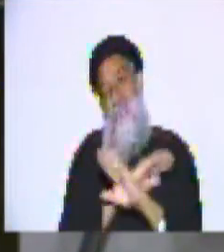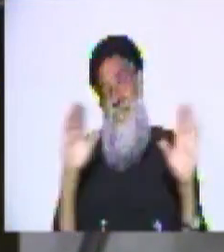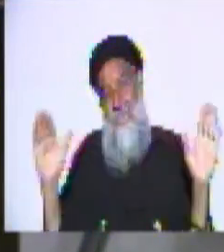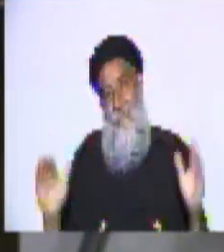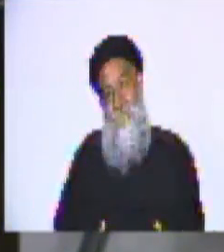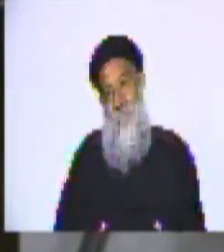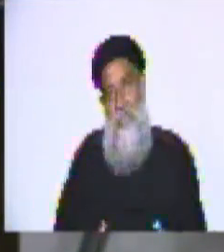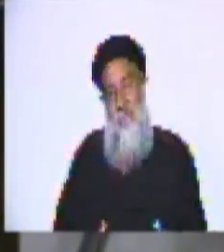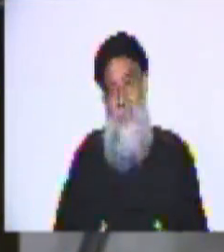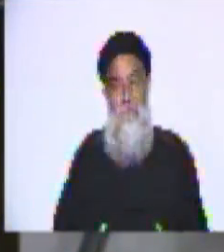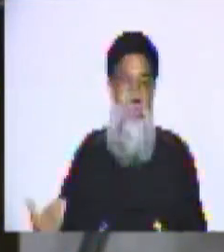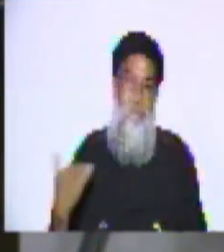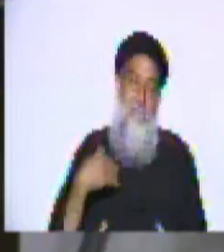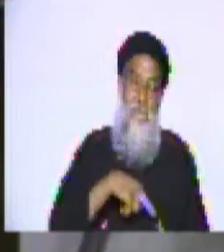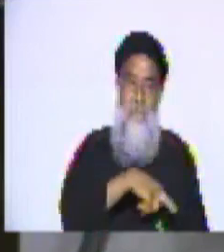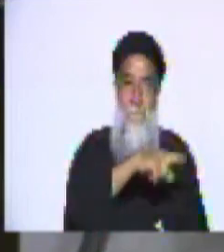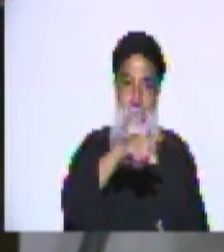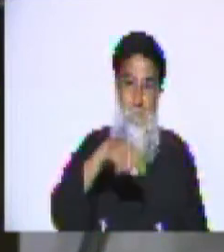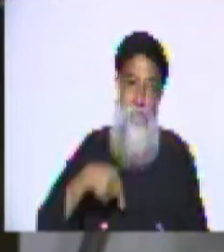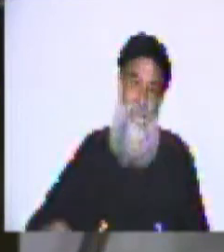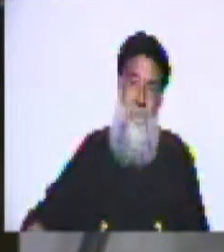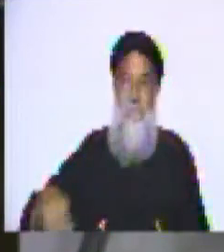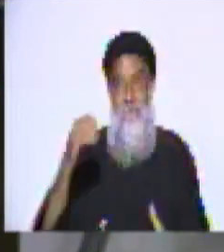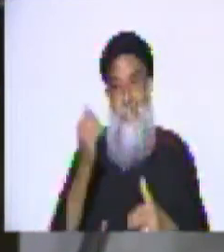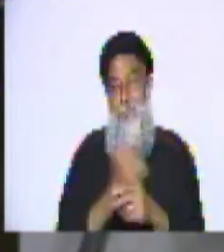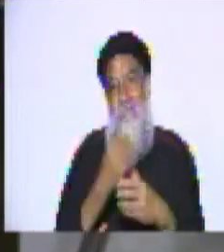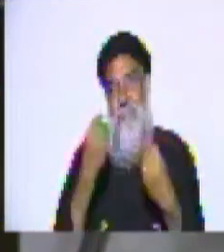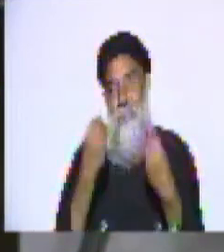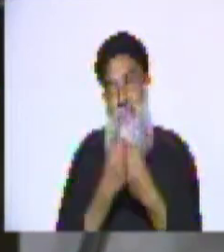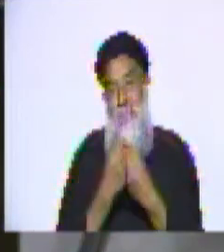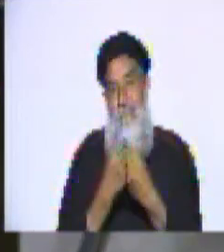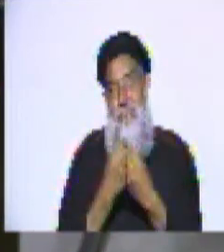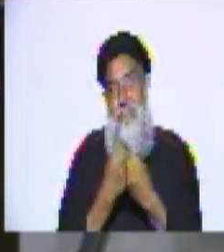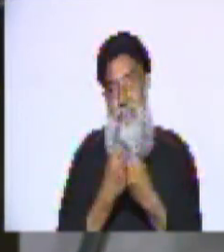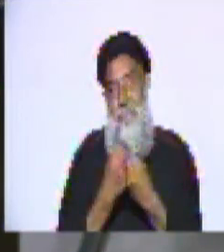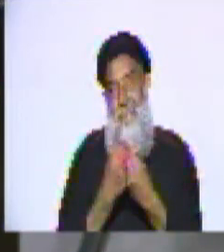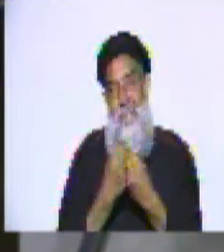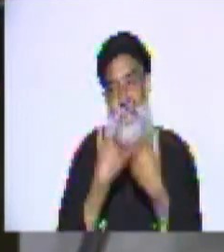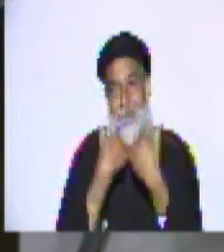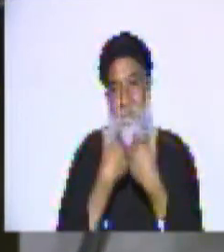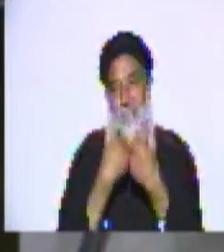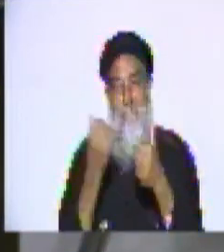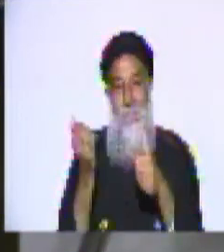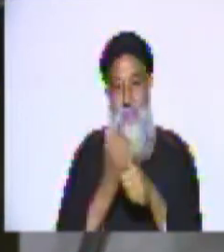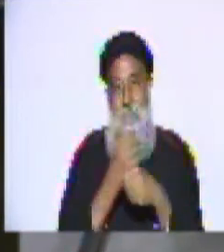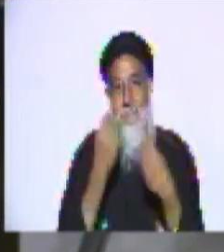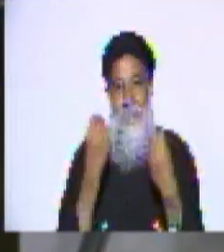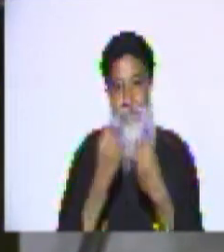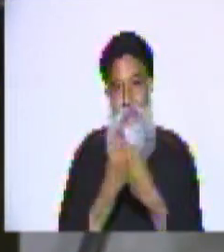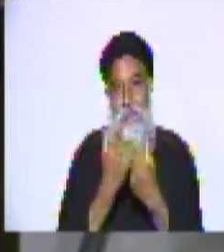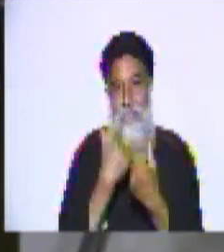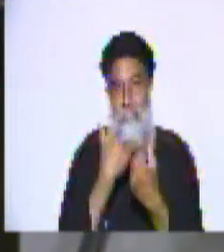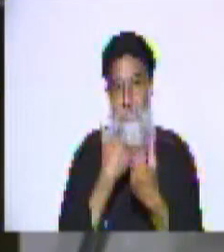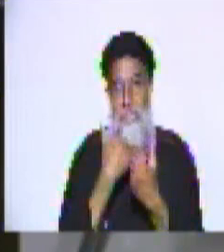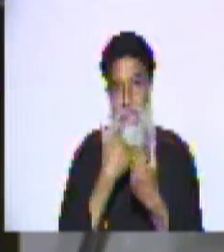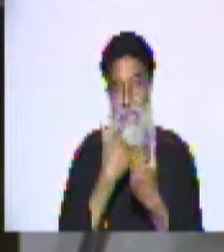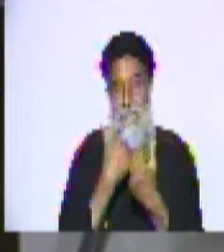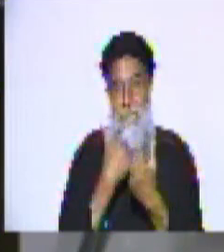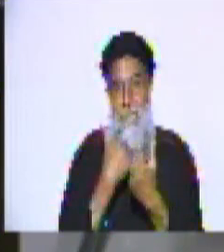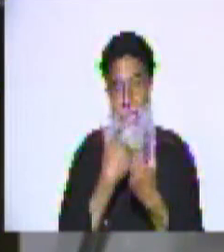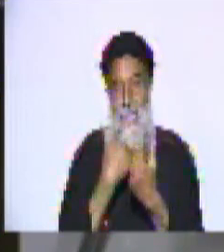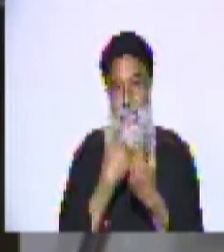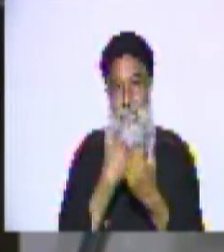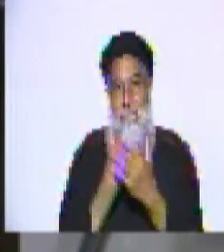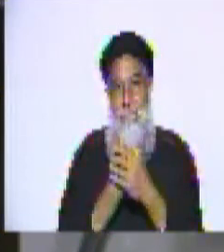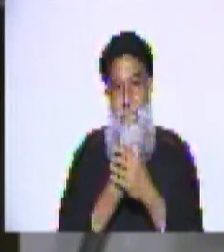الزاني زنى مع واحدة يتزوجها، لو كانوا شباب غير متزوجين يعني، ولو